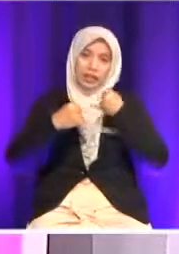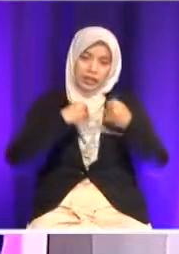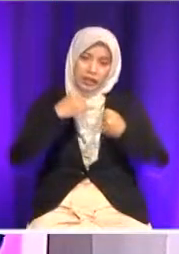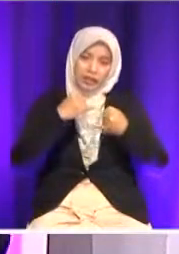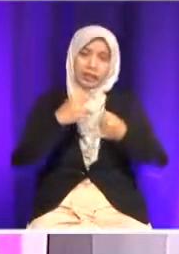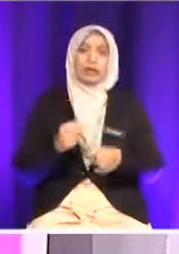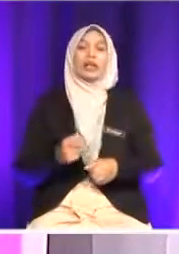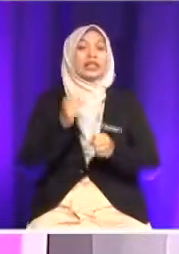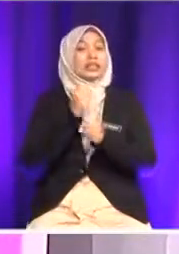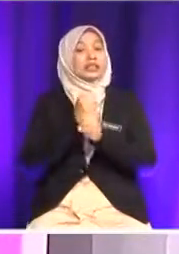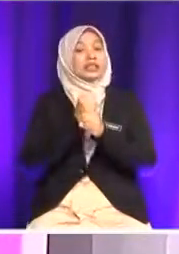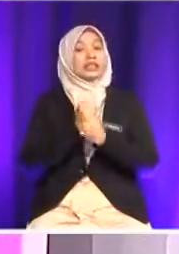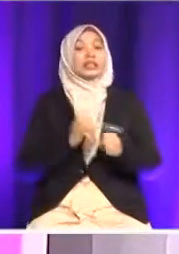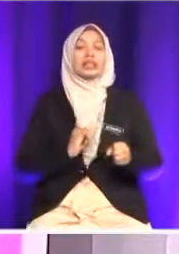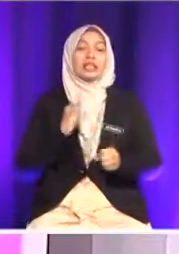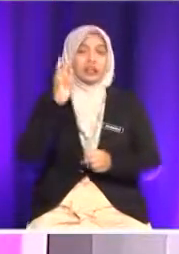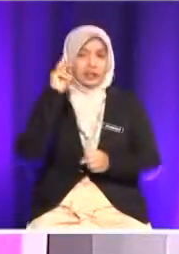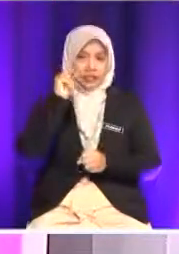sangat besar sangat